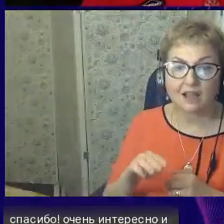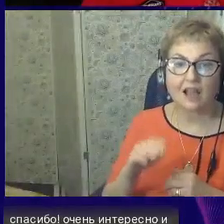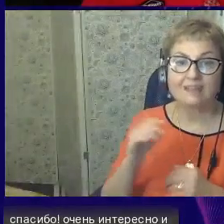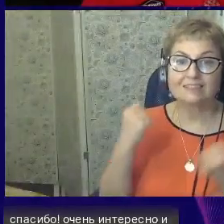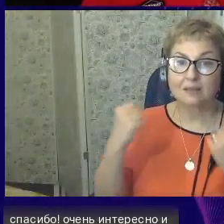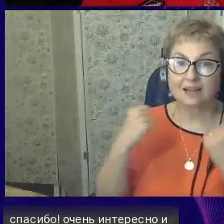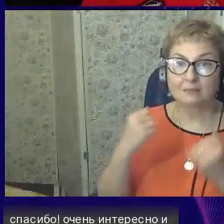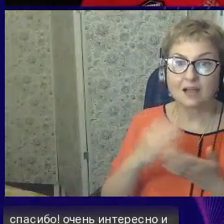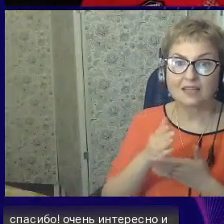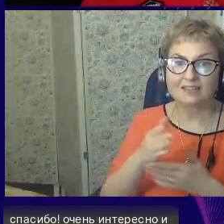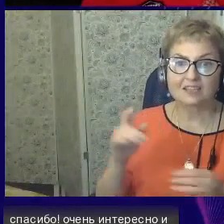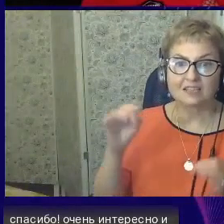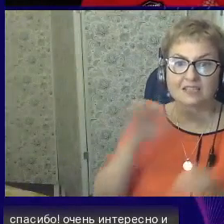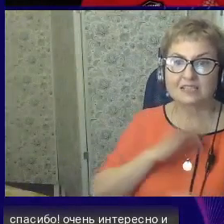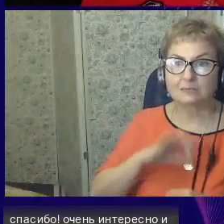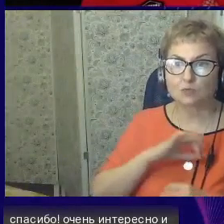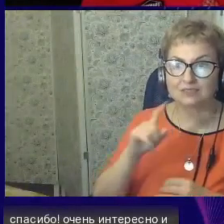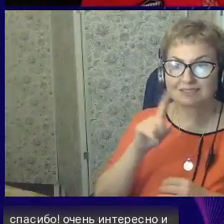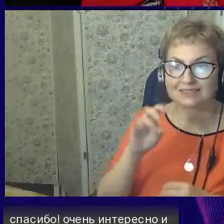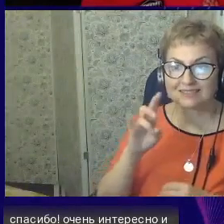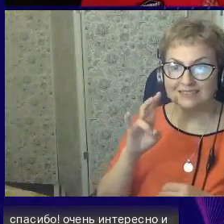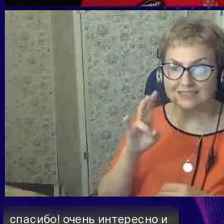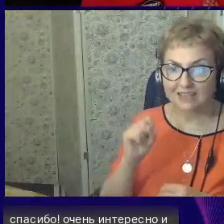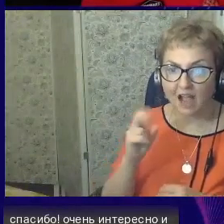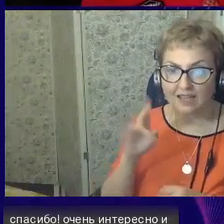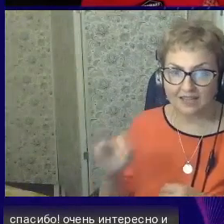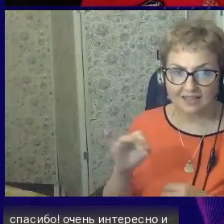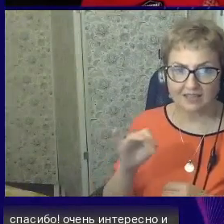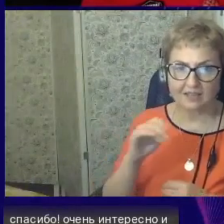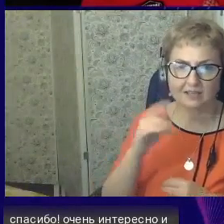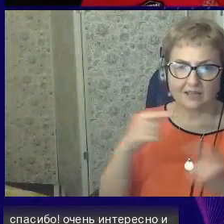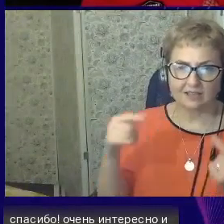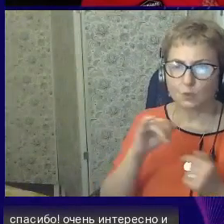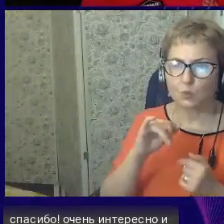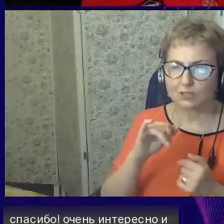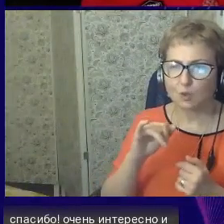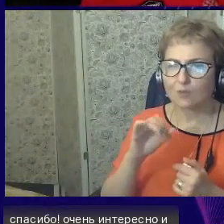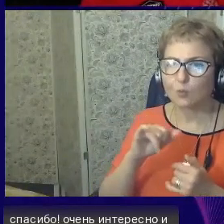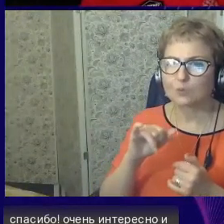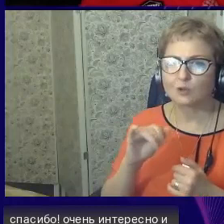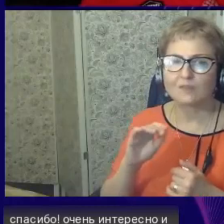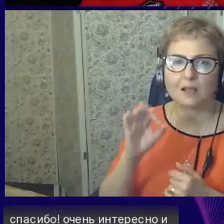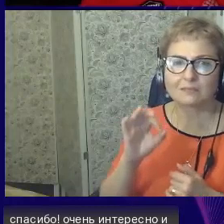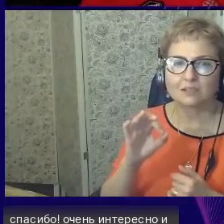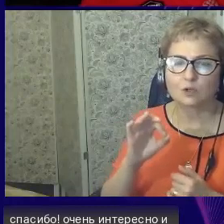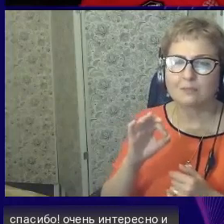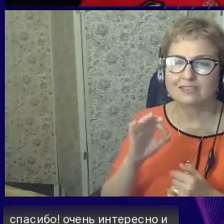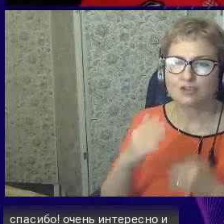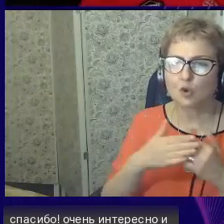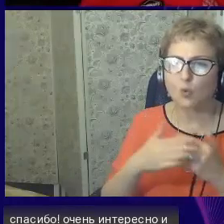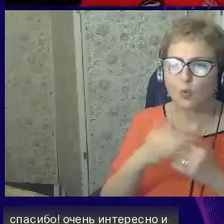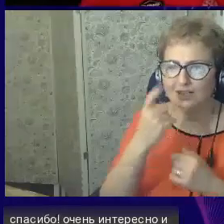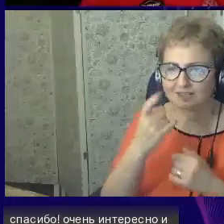В спортивном ориентировании используются знаки, условные обозначения спортивных карт. Этих знаков примерно